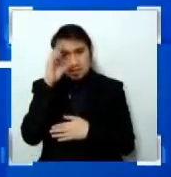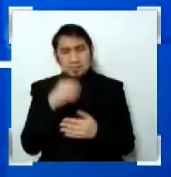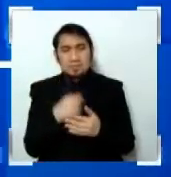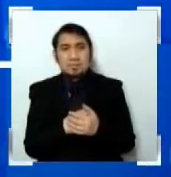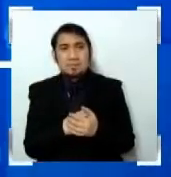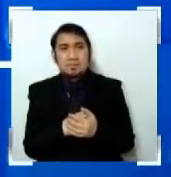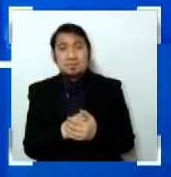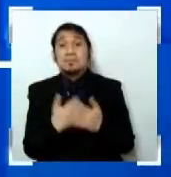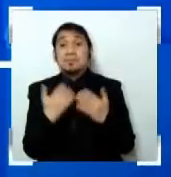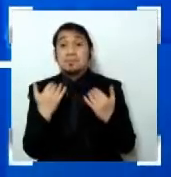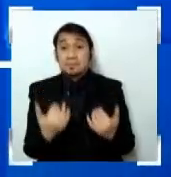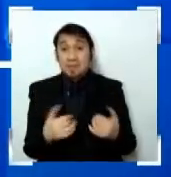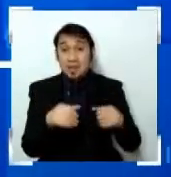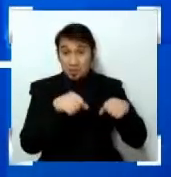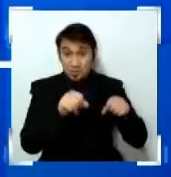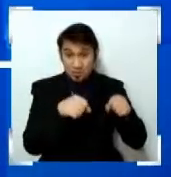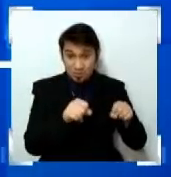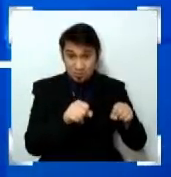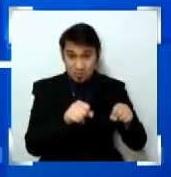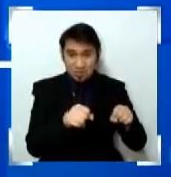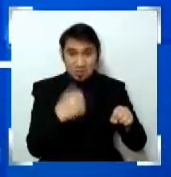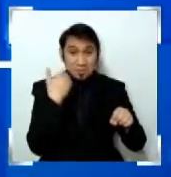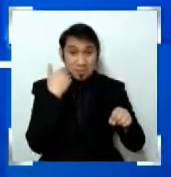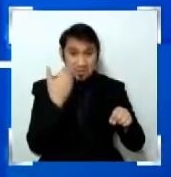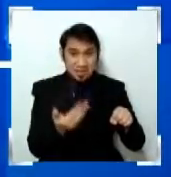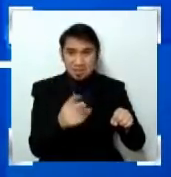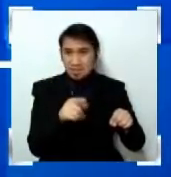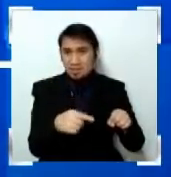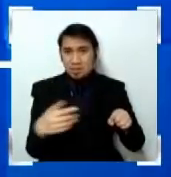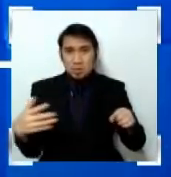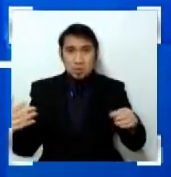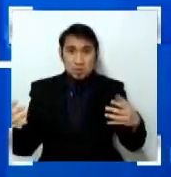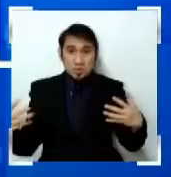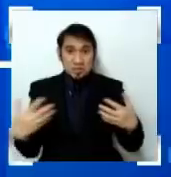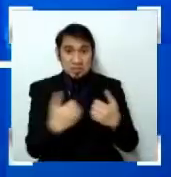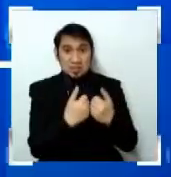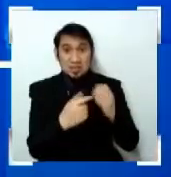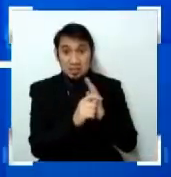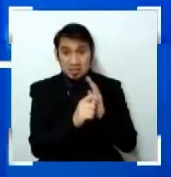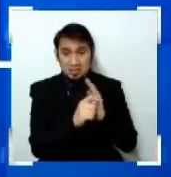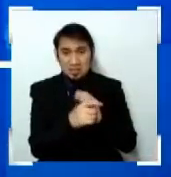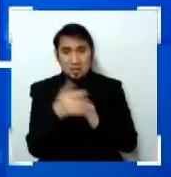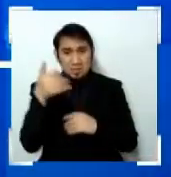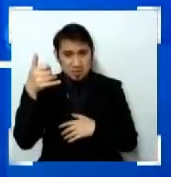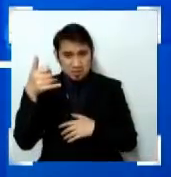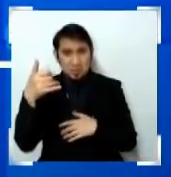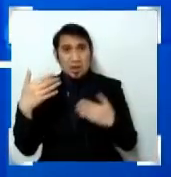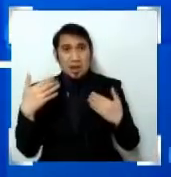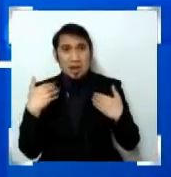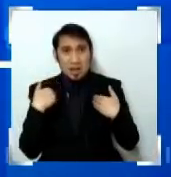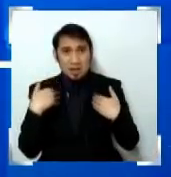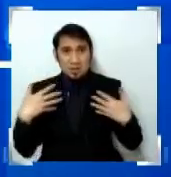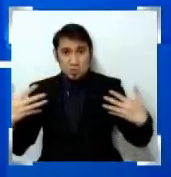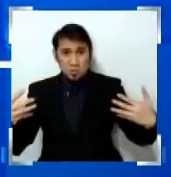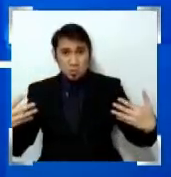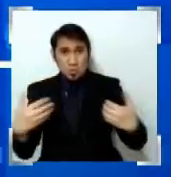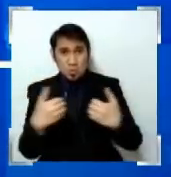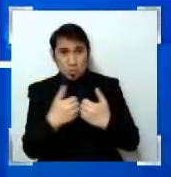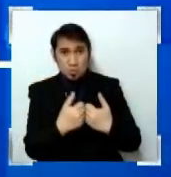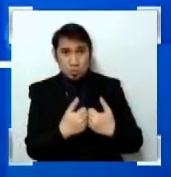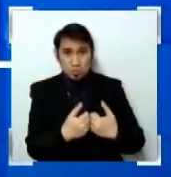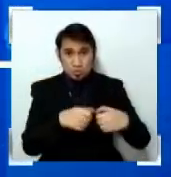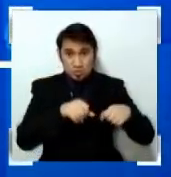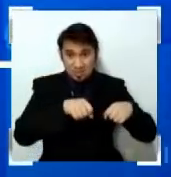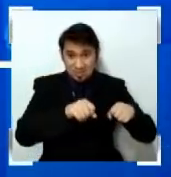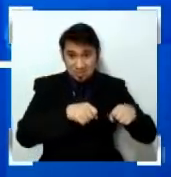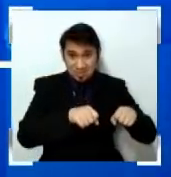Rider patay matapos magulungan ng truck sa Mexico, Pampanga. Sa CCTV kita ang pagsalpok ng rider sa isa pang motorsiklo.